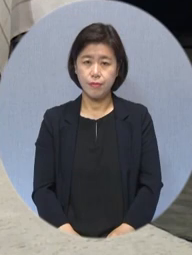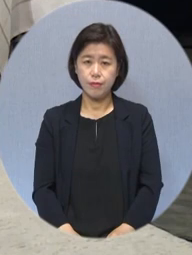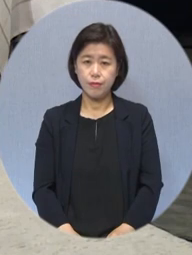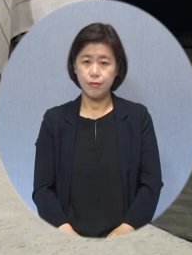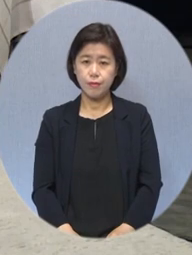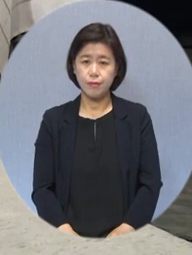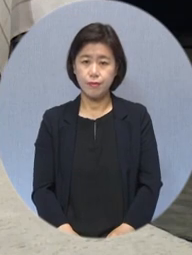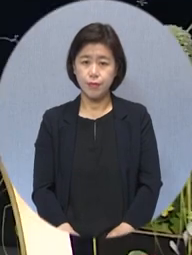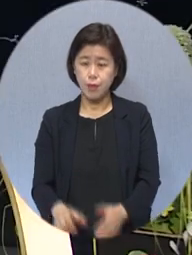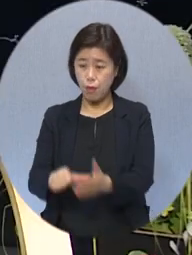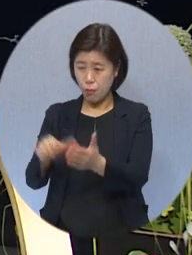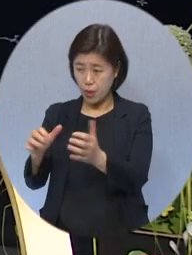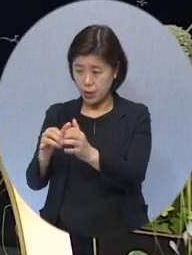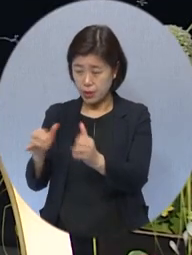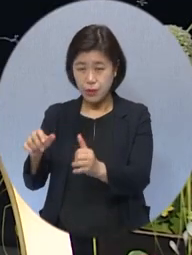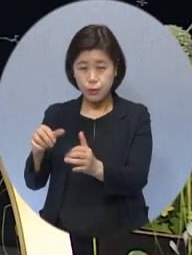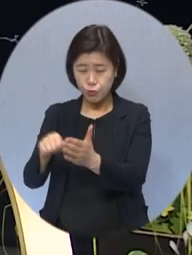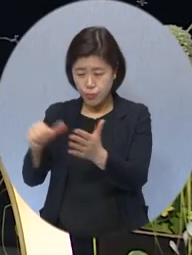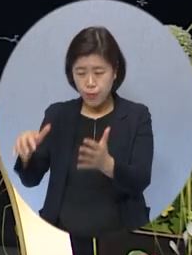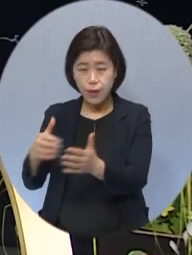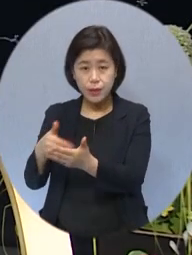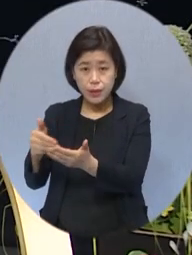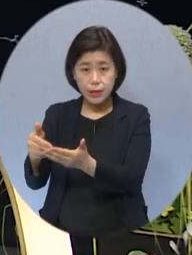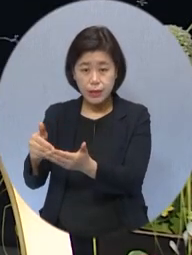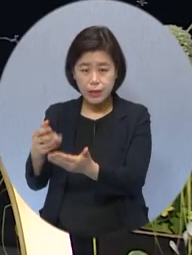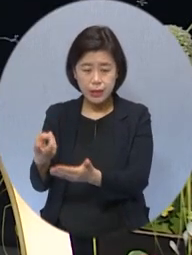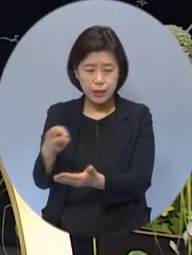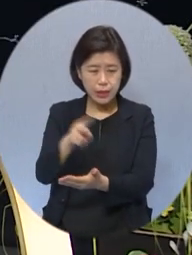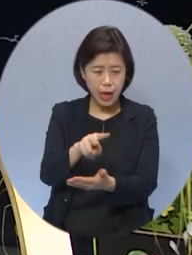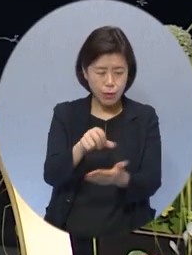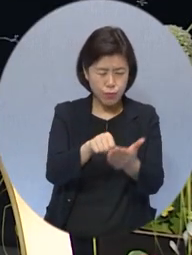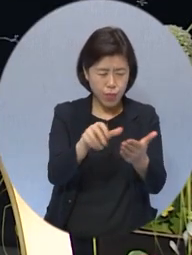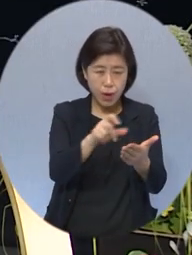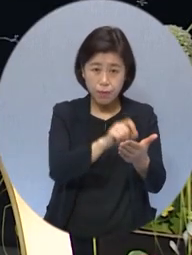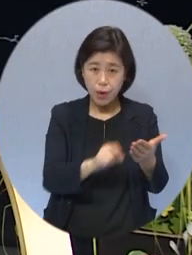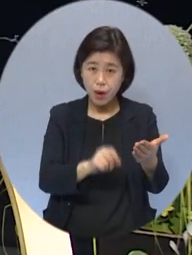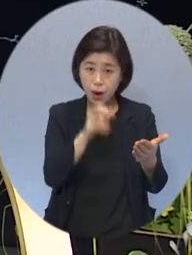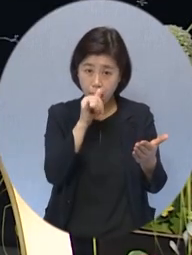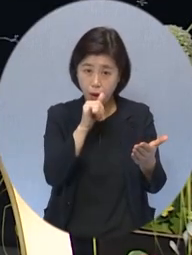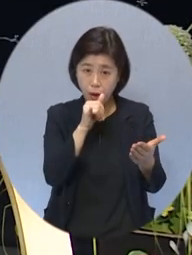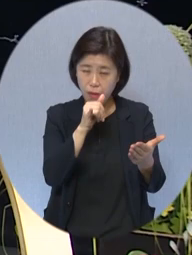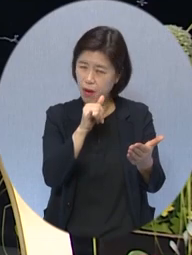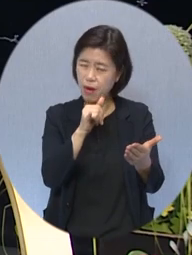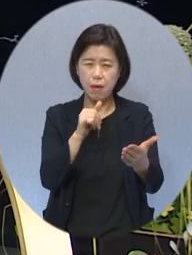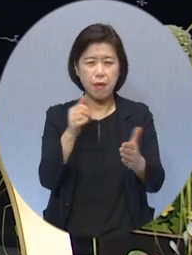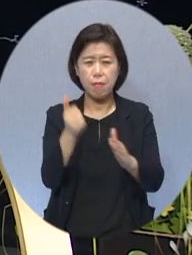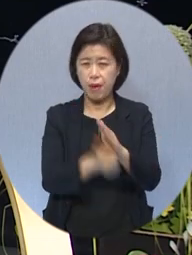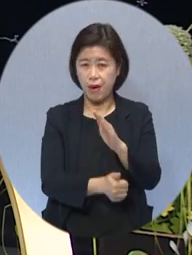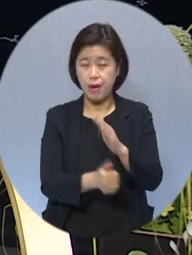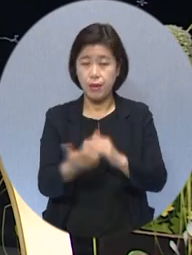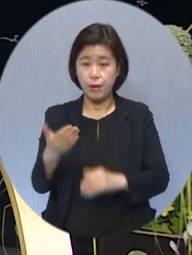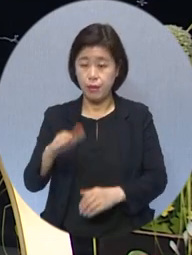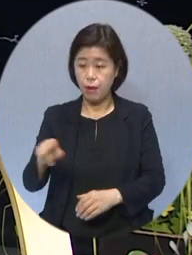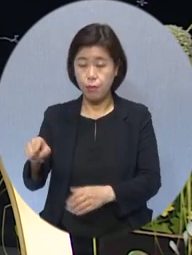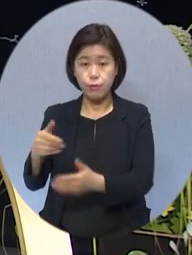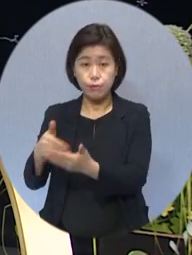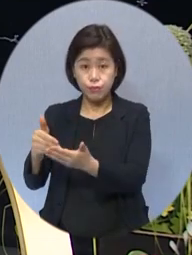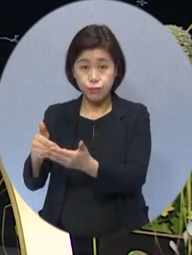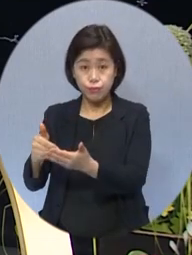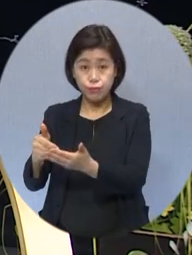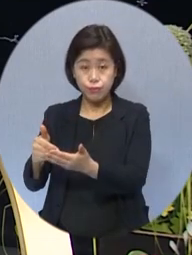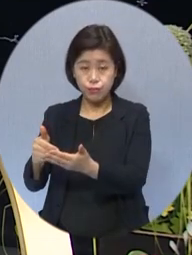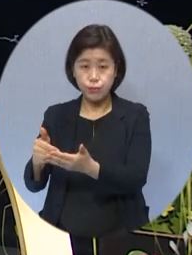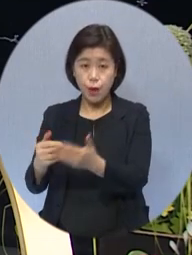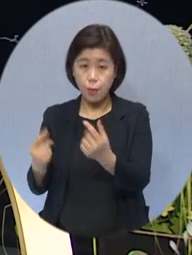실패한 예술입니다. 그러나 명품을 명품보다도 더 위대하게 바라보게 하는 데 성공했다면